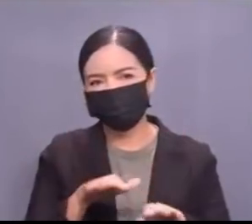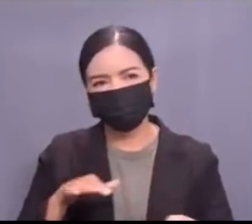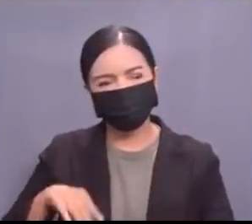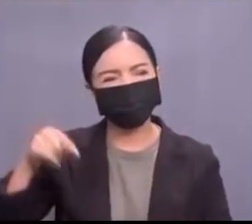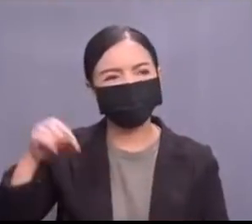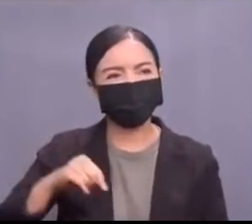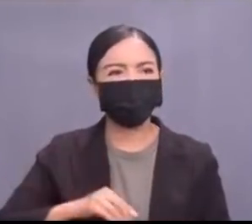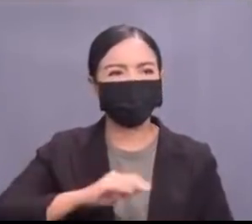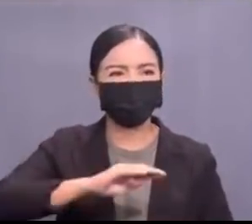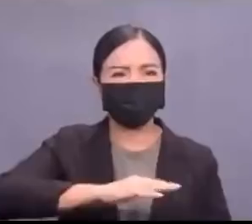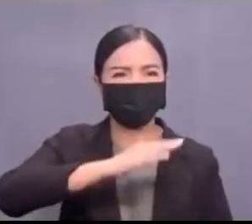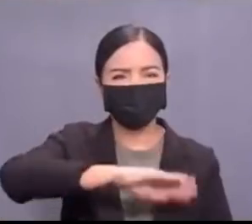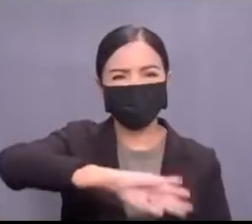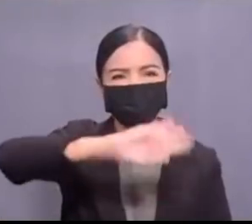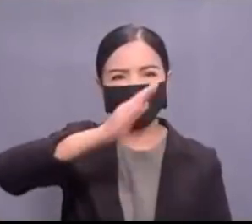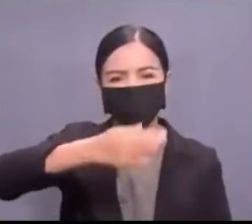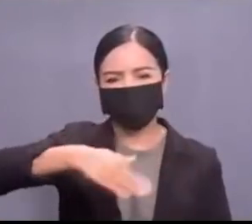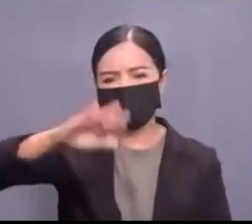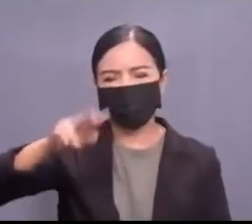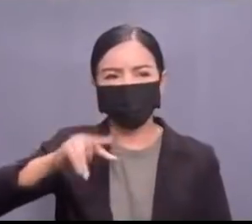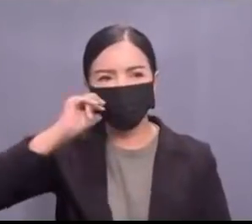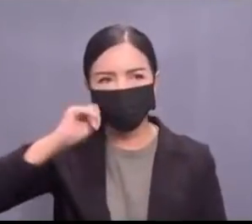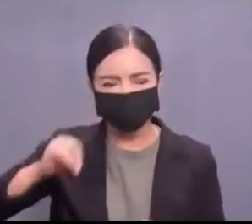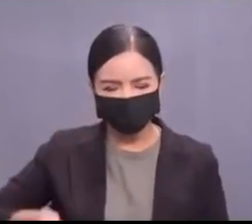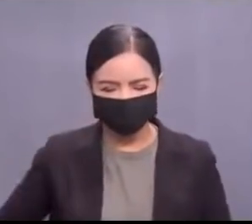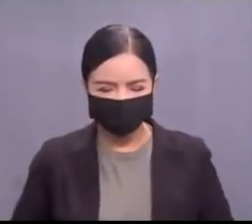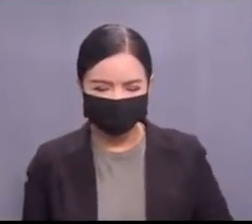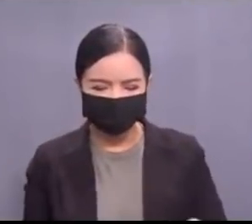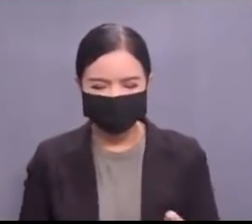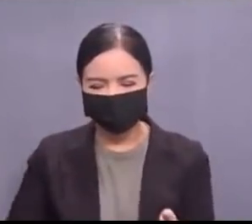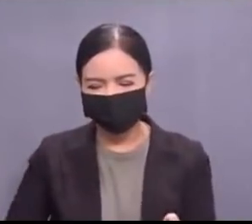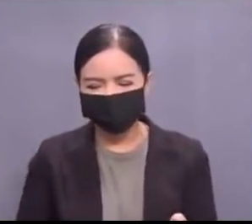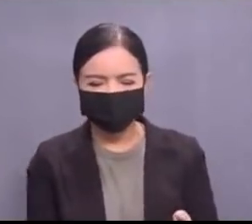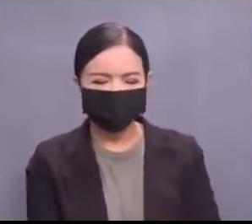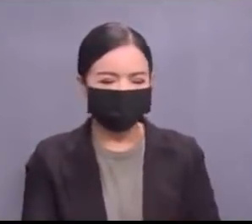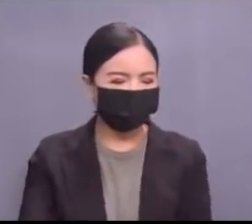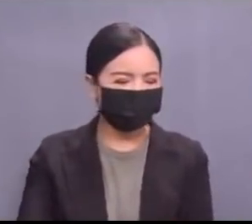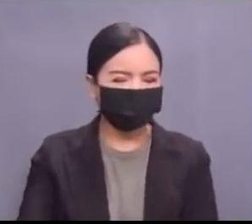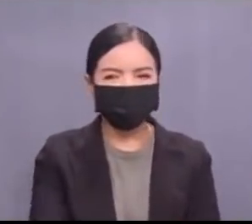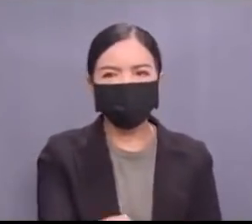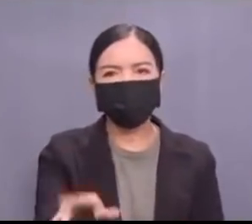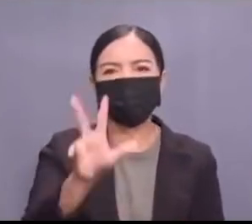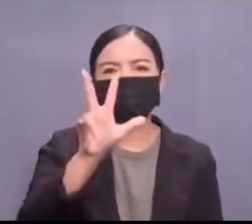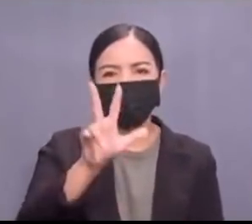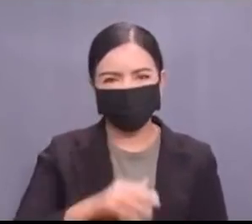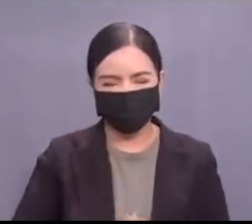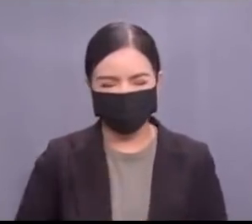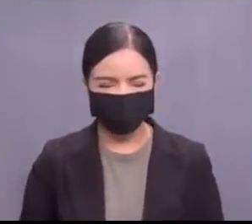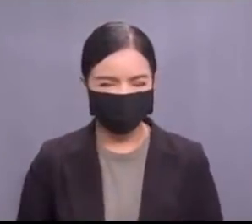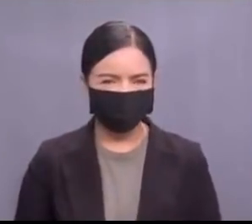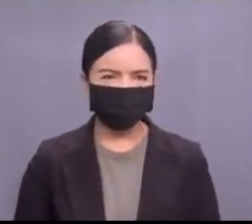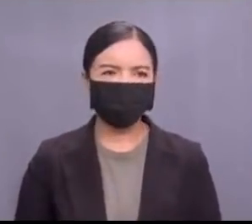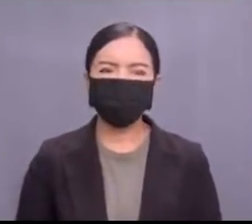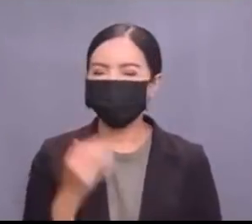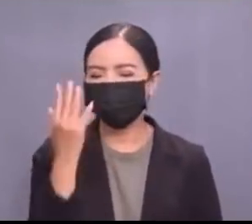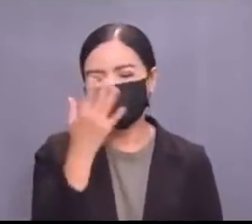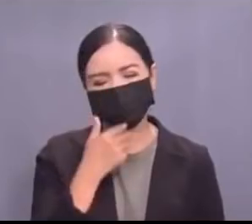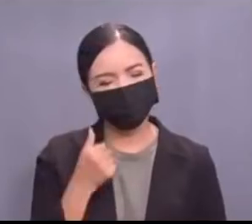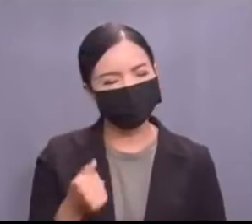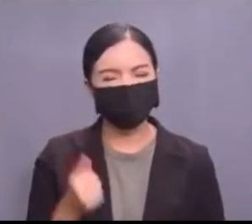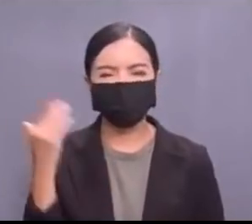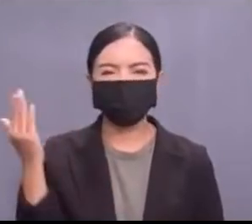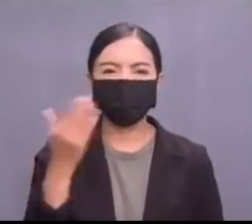นี่อยู่เป็นหุบเขาแล้วมีแม่น้ำล้อมรอบ3สายลำน้ำว้าลำน้ำมังลำน้ำสปันหูยสวยบรรยากาศบ